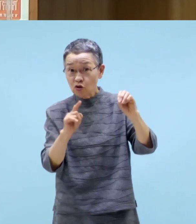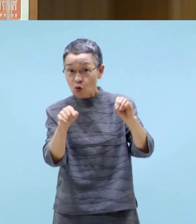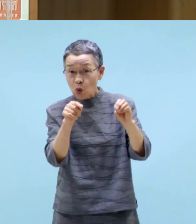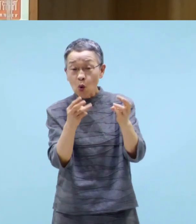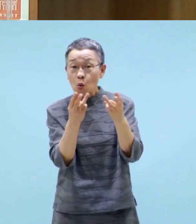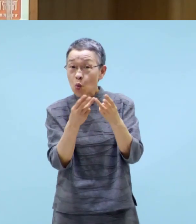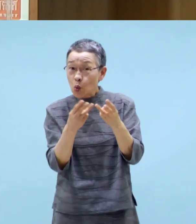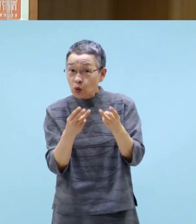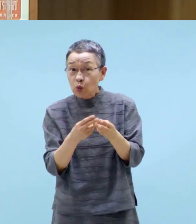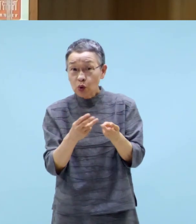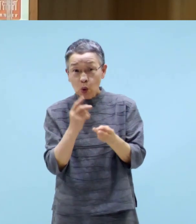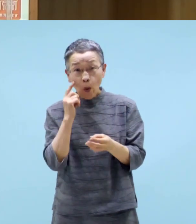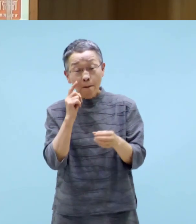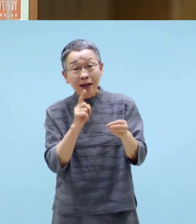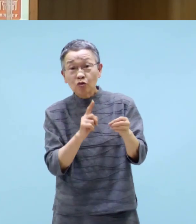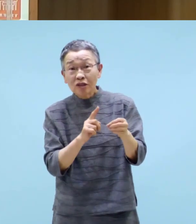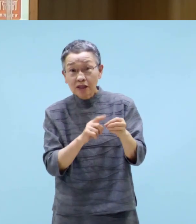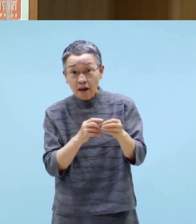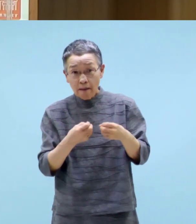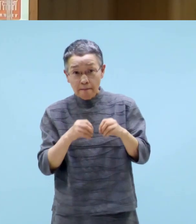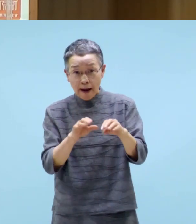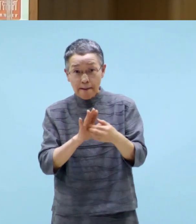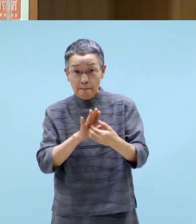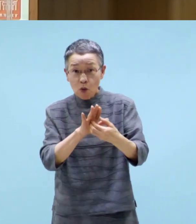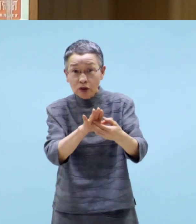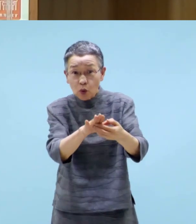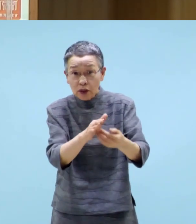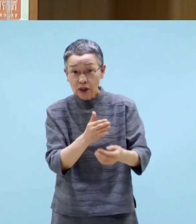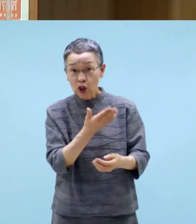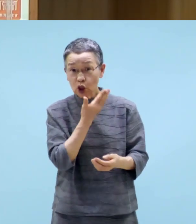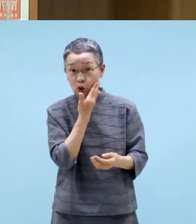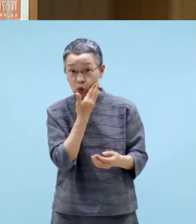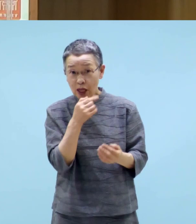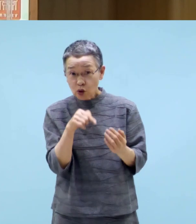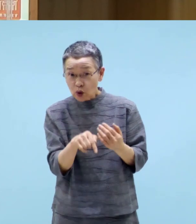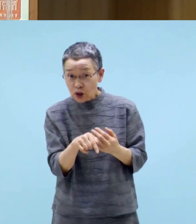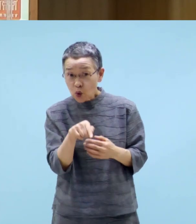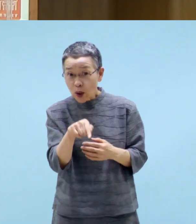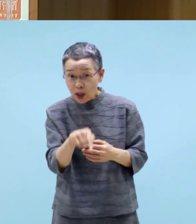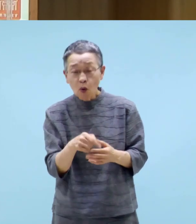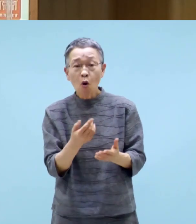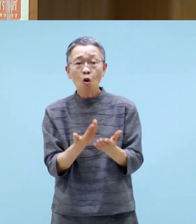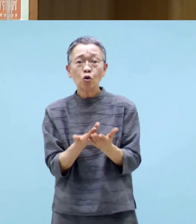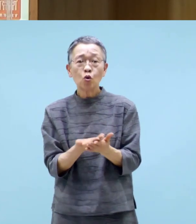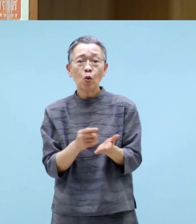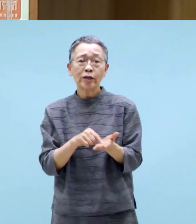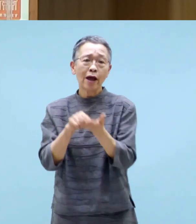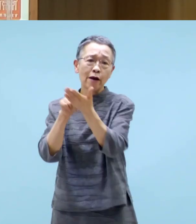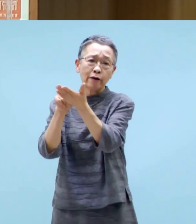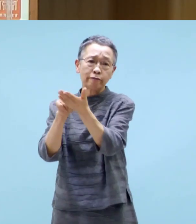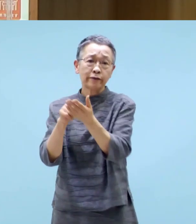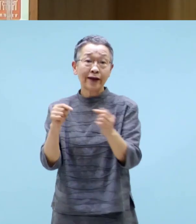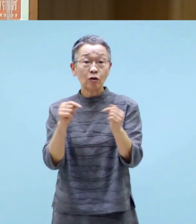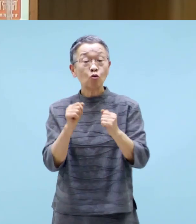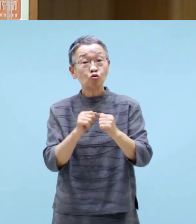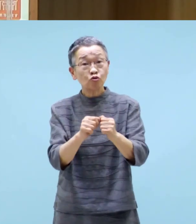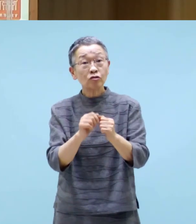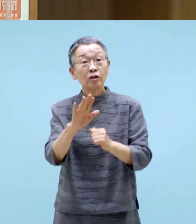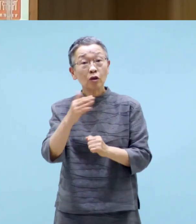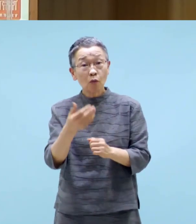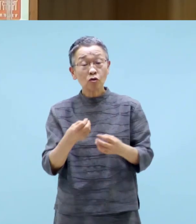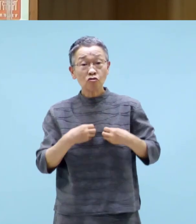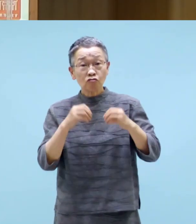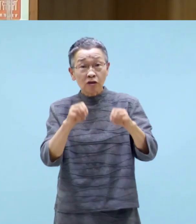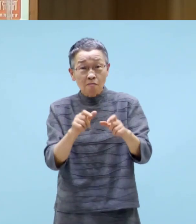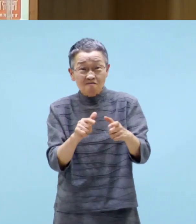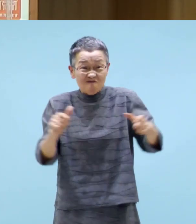指標としてですね、まん延防止等重点措置、これを要請を検討するということを申し上げています。そういう感染が急激に拡大